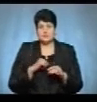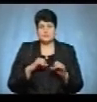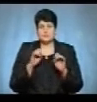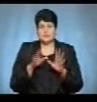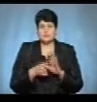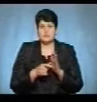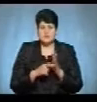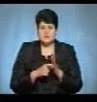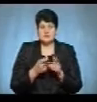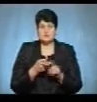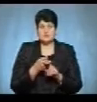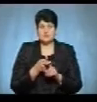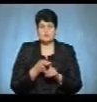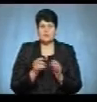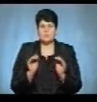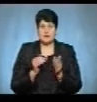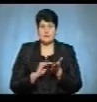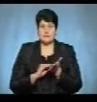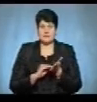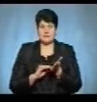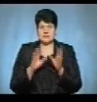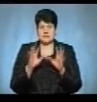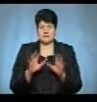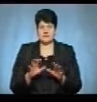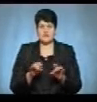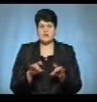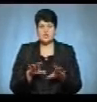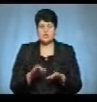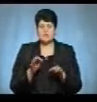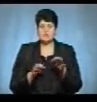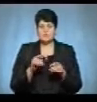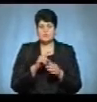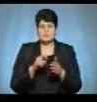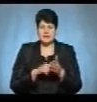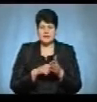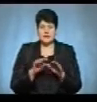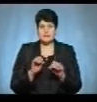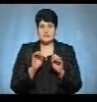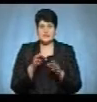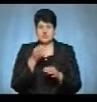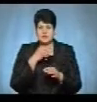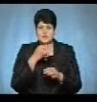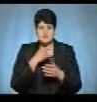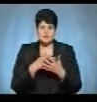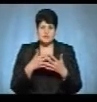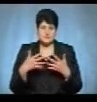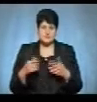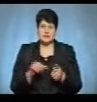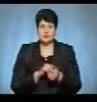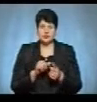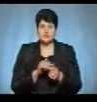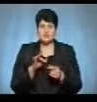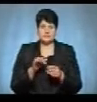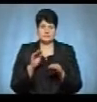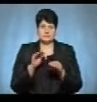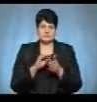приміщення через обмежувальні приписи закону. Рішенням суду питання передачі лікарських засобів і наркотичних речовин не